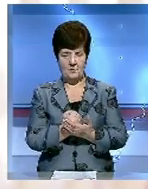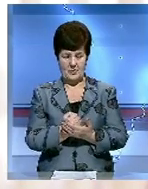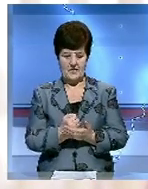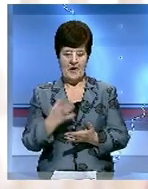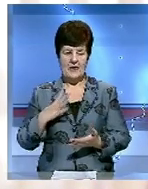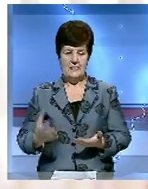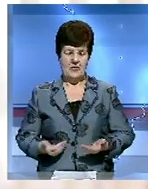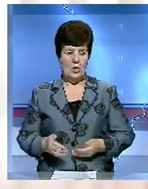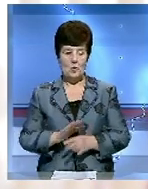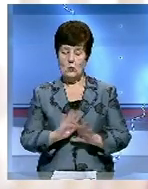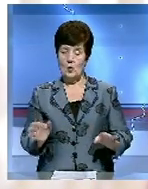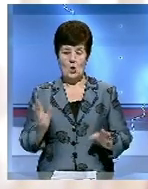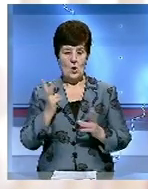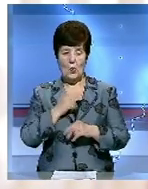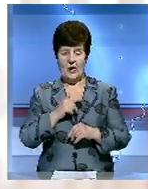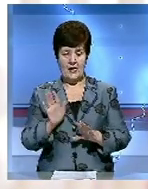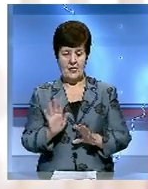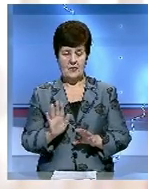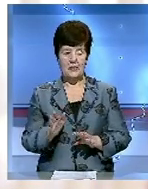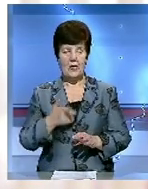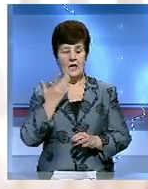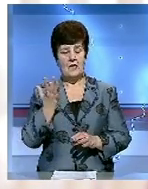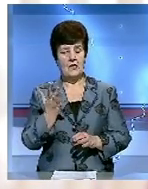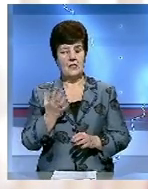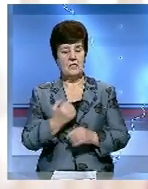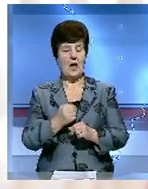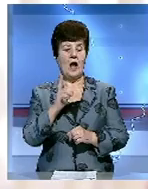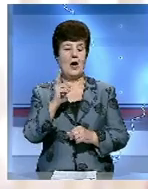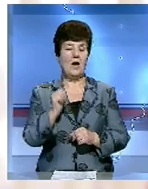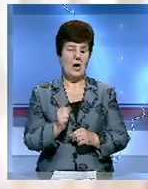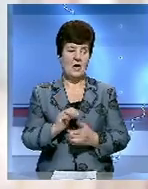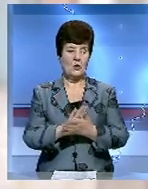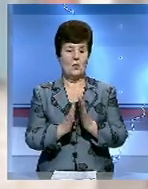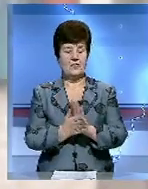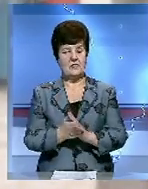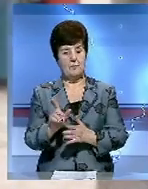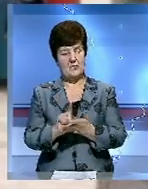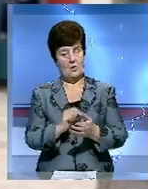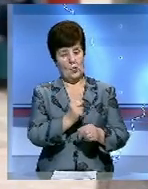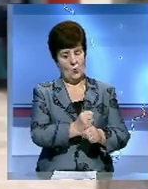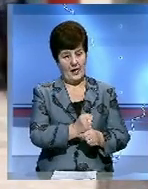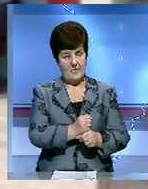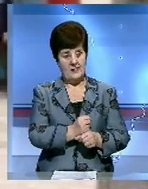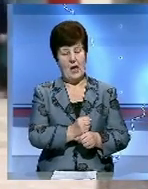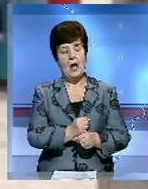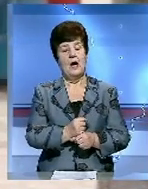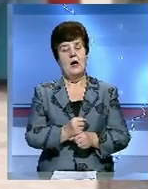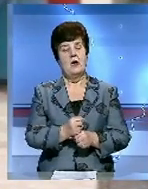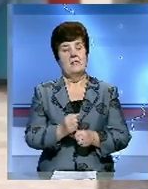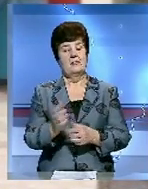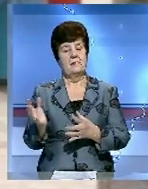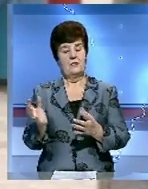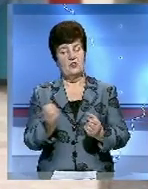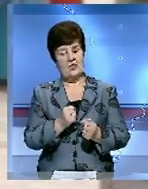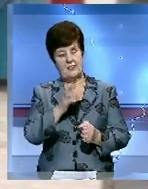corect atunci când se vehiculează cu ideea ca în condițiile în care pensionarul lucrează să-și ia salariul,